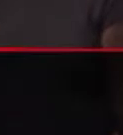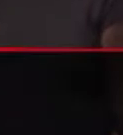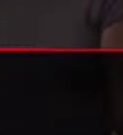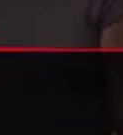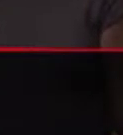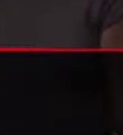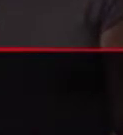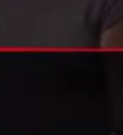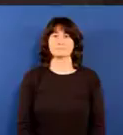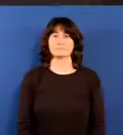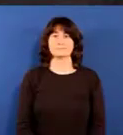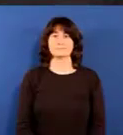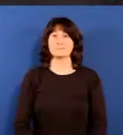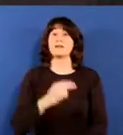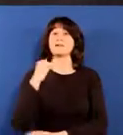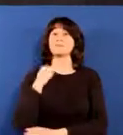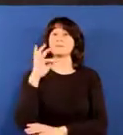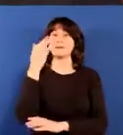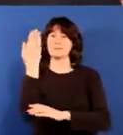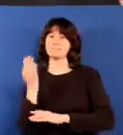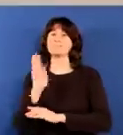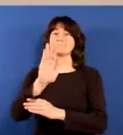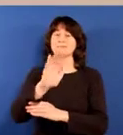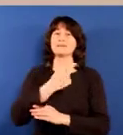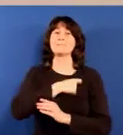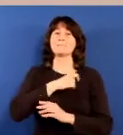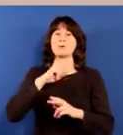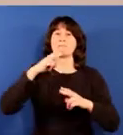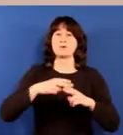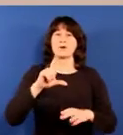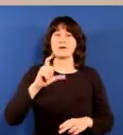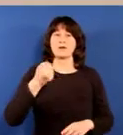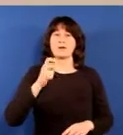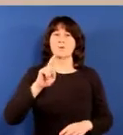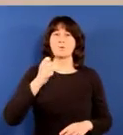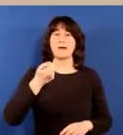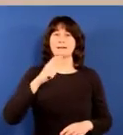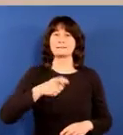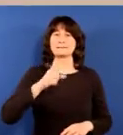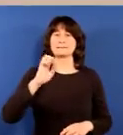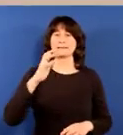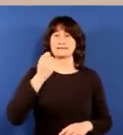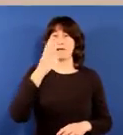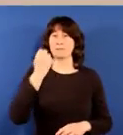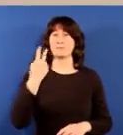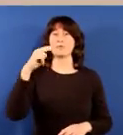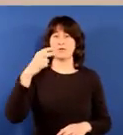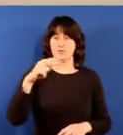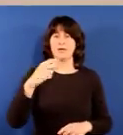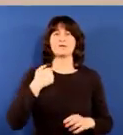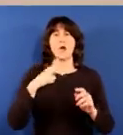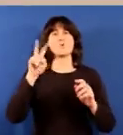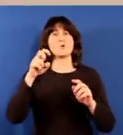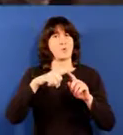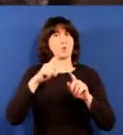Bizkaiko Foru Aldundiaren kulturako diputatu Miren Josune Aristondok 2012ko Lauazeta sariak aurkeztu ditu. Aurtengo deialdian